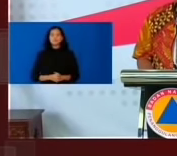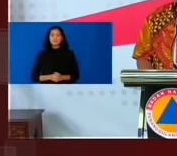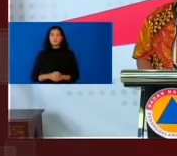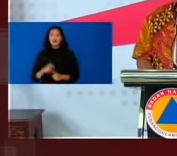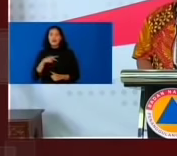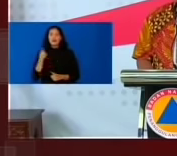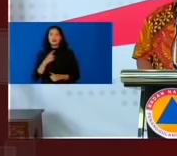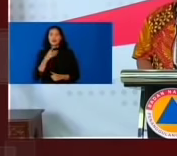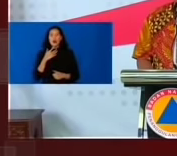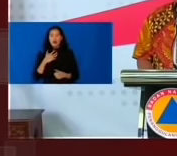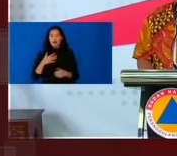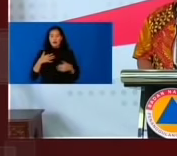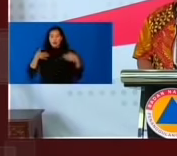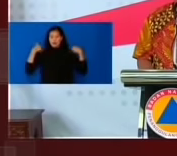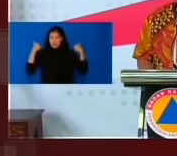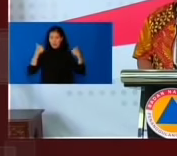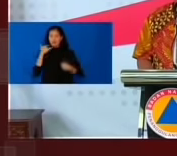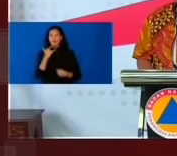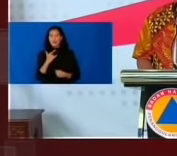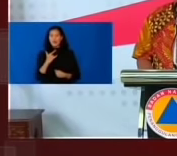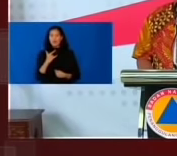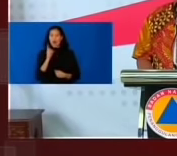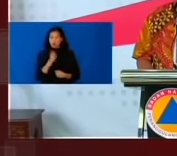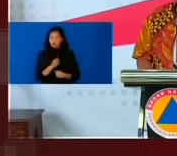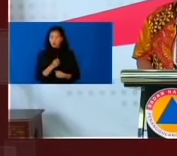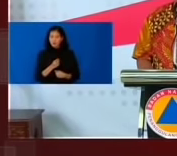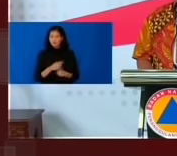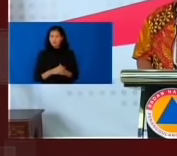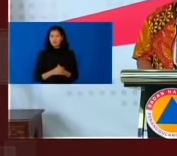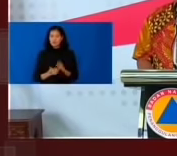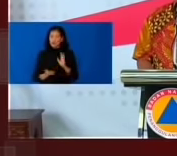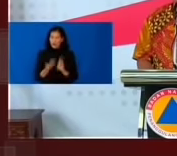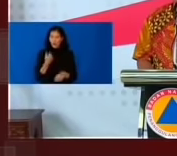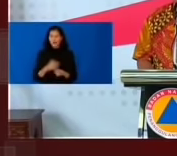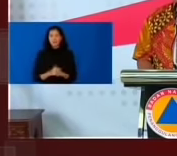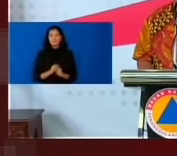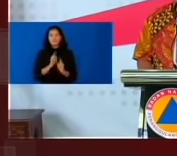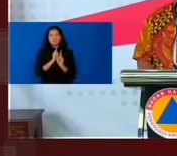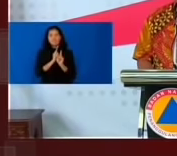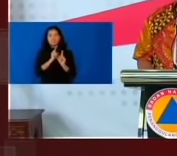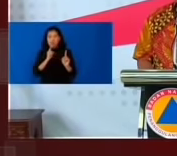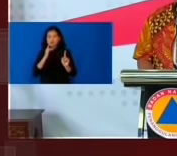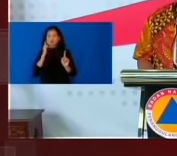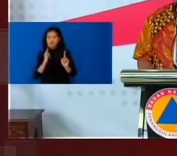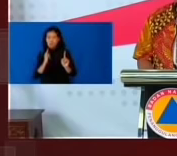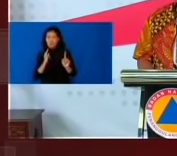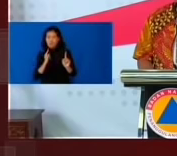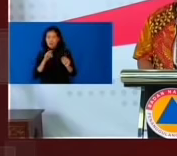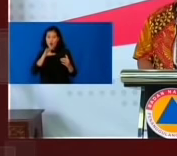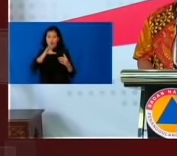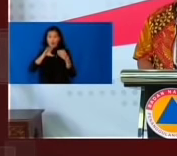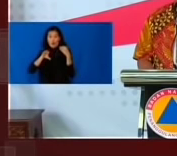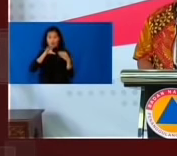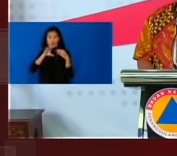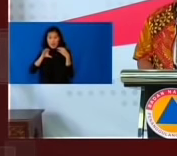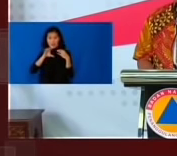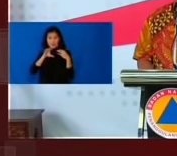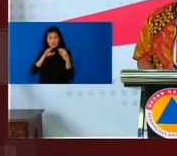Kita harus tetap sehat. Sekali lagi, jaga jarak aman kita dalam berkomunikasi secara